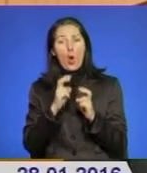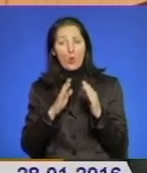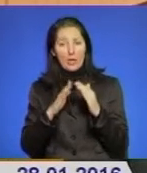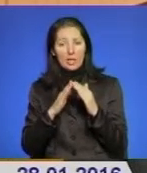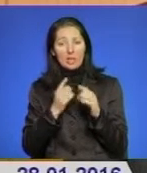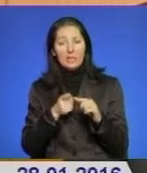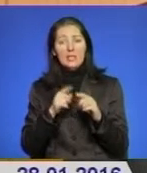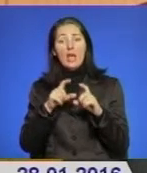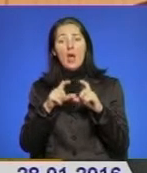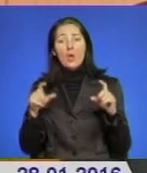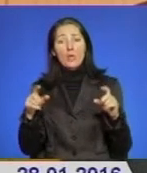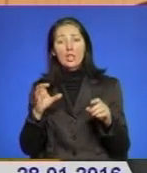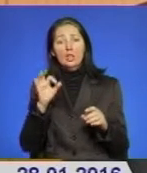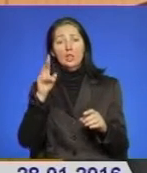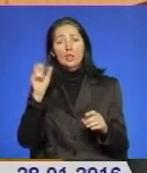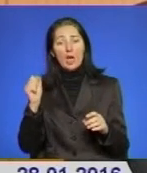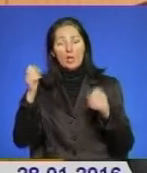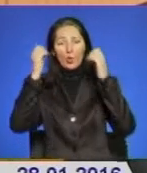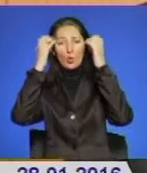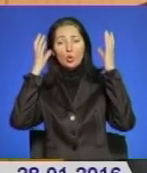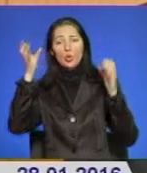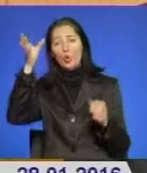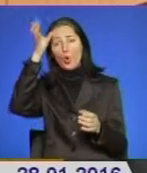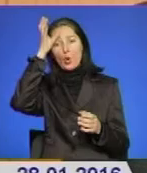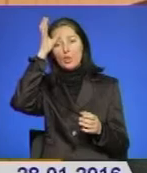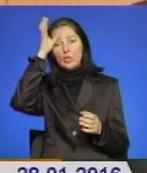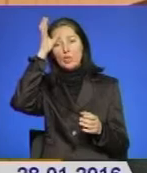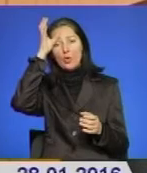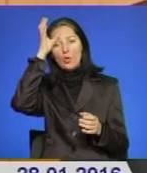об'єкти соціального, культурного, освітнього,